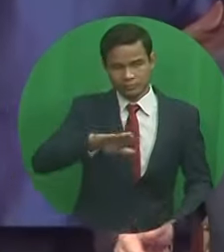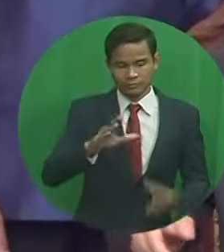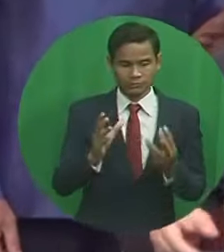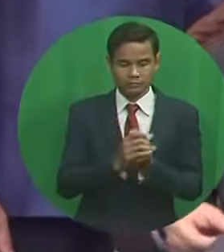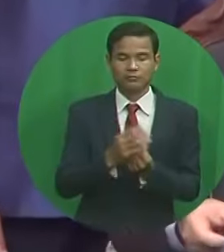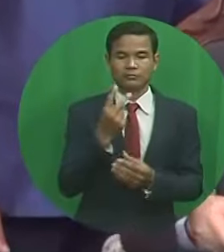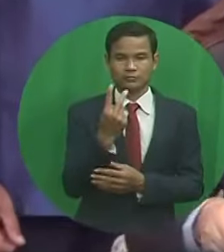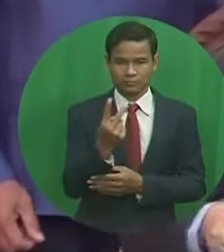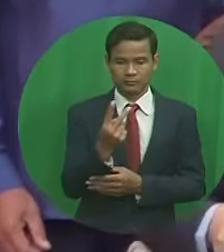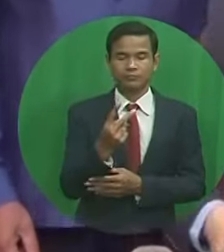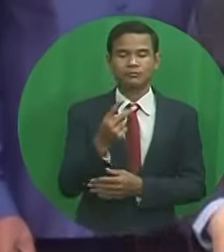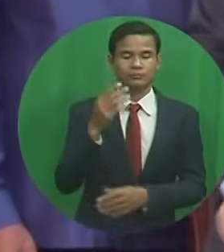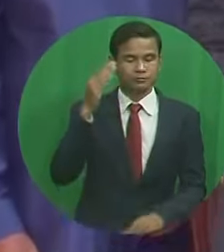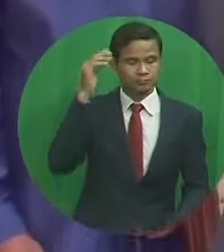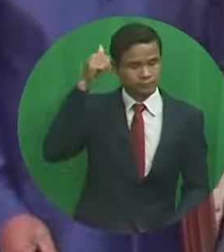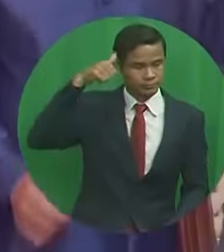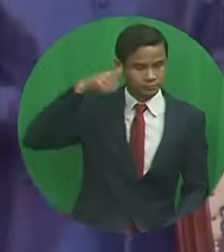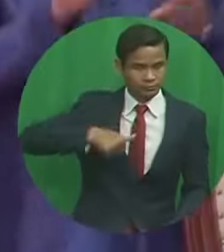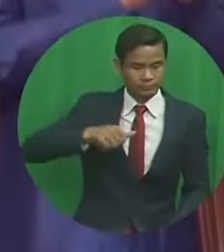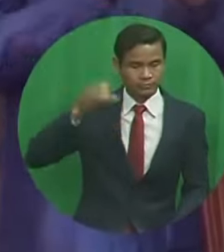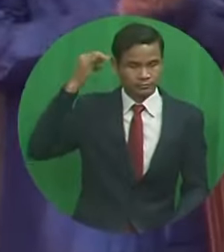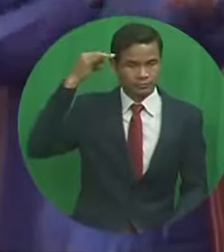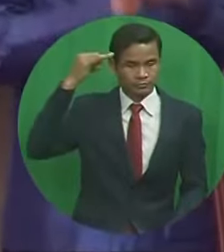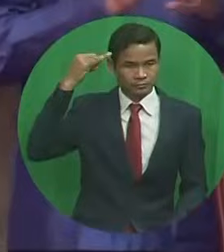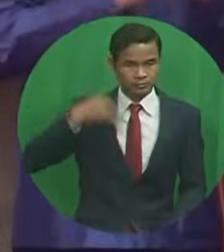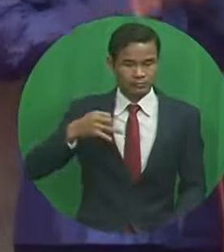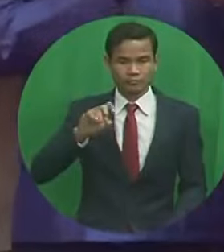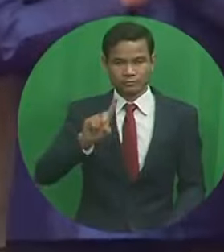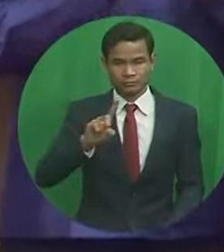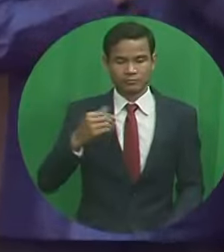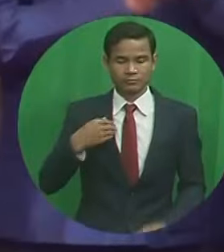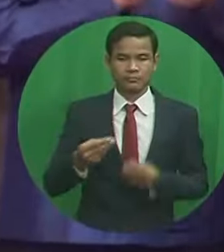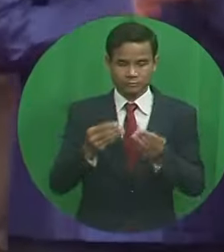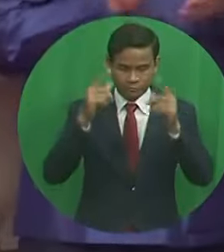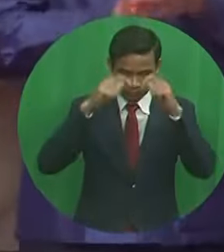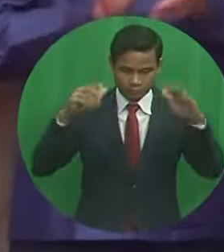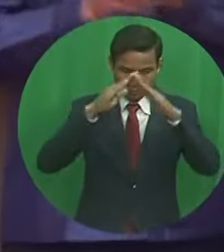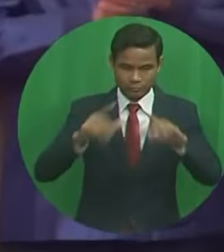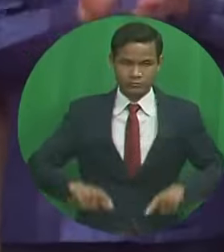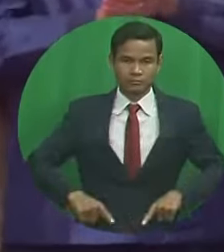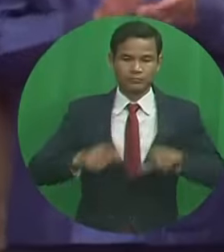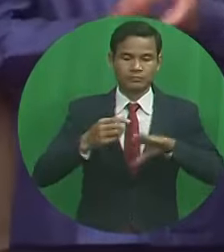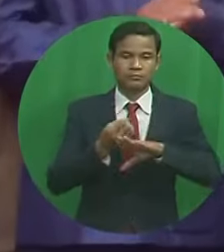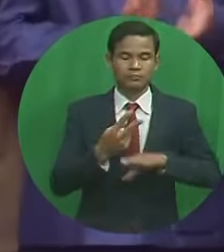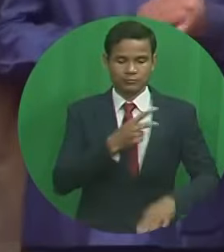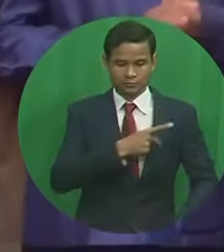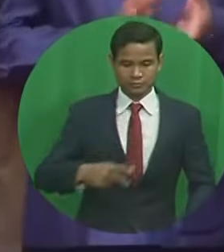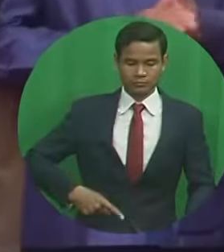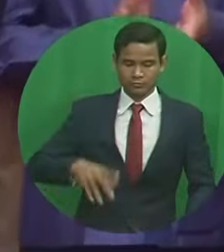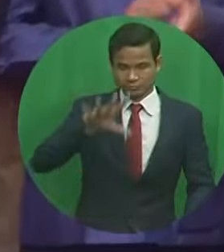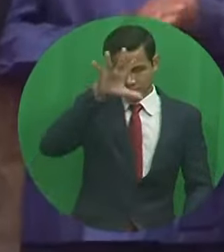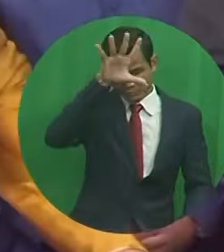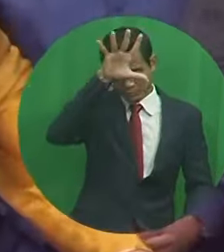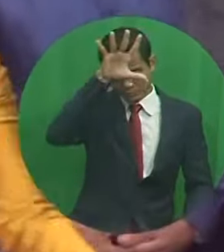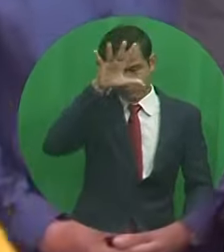ន1គូញី1និងឈ្មោល1ថ្វាយព្រះករុណាជាអង្គម្ចាស់ជីវិតត្បូងព្រះមហាក្សត្រនៃព្រះរាជាណាចក្រ